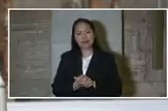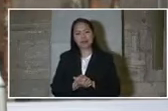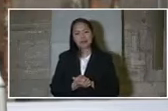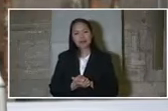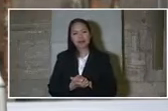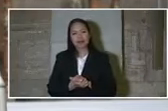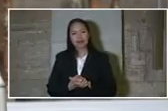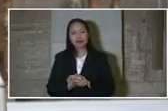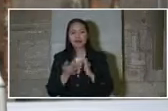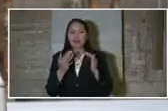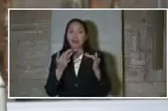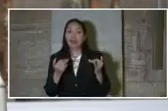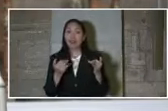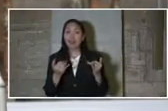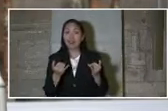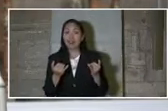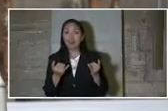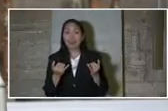Ngayon nga